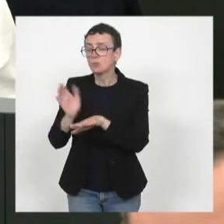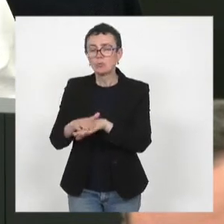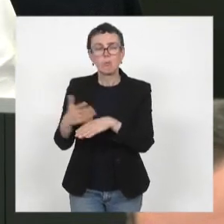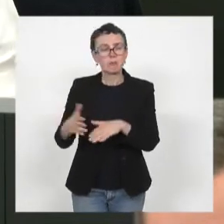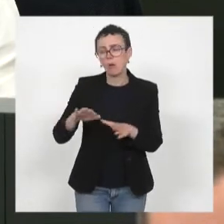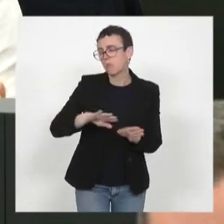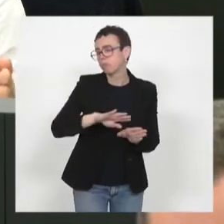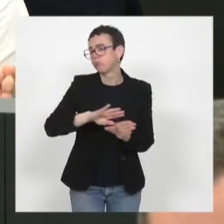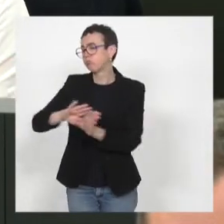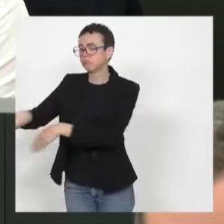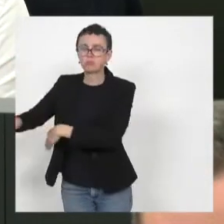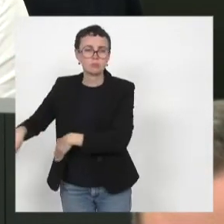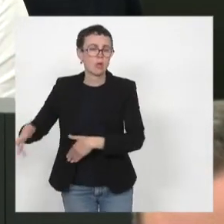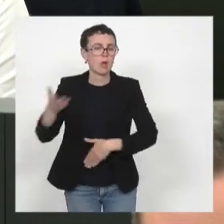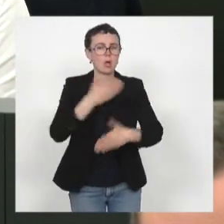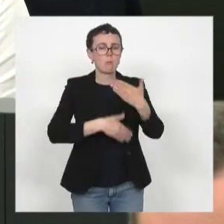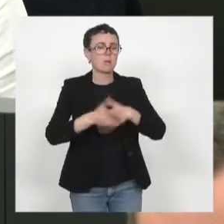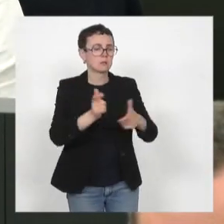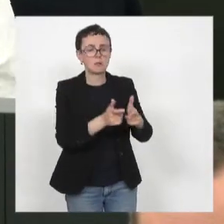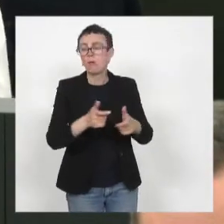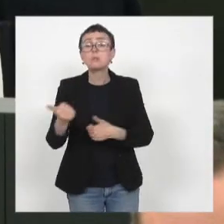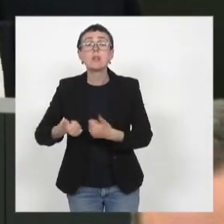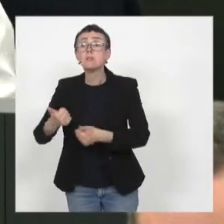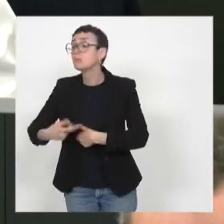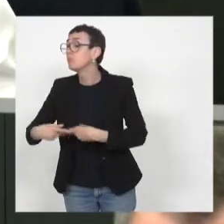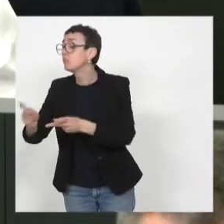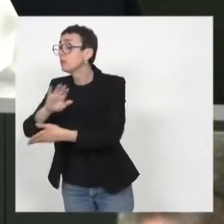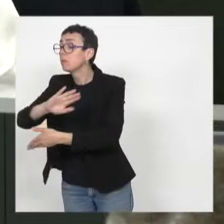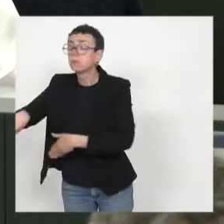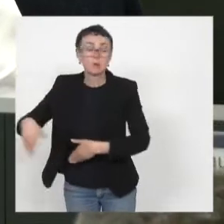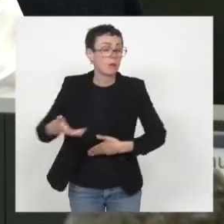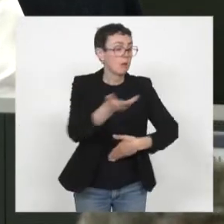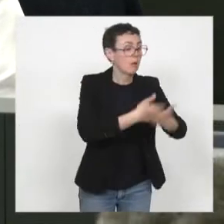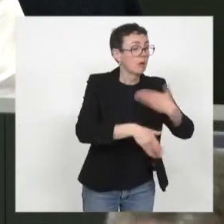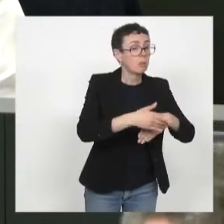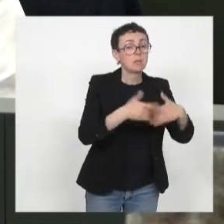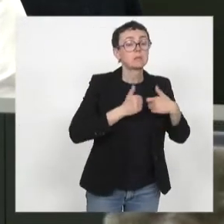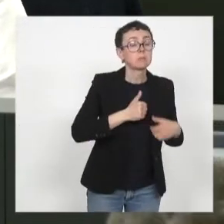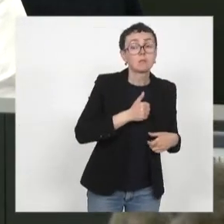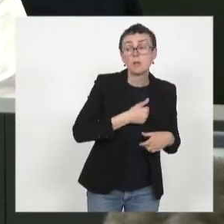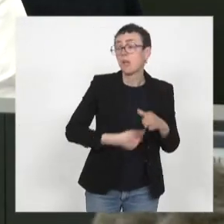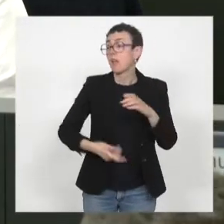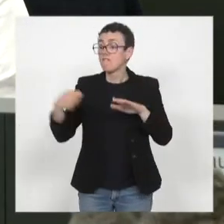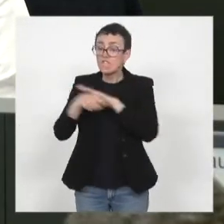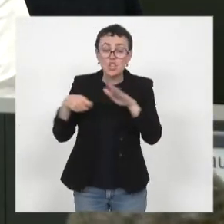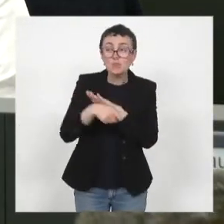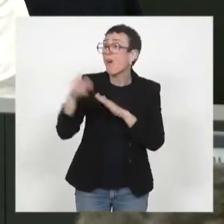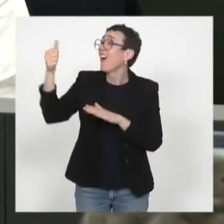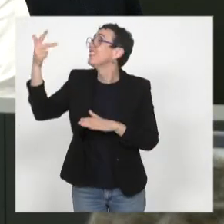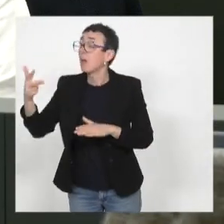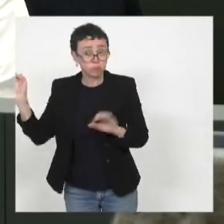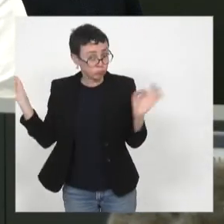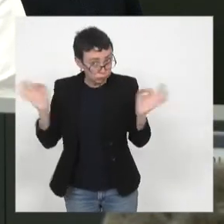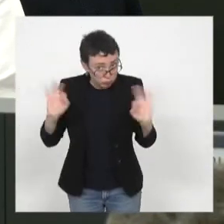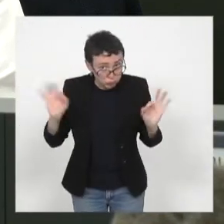tout en affaiblissant le service public, n'ajoutant rien en matière de financement et de tiers-financement, n'ajoutant ou n'apportant